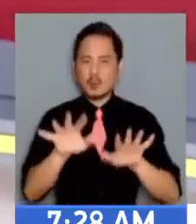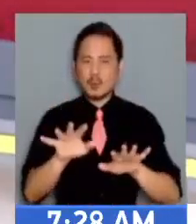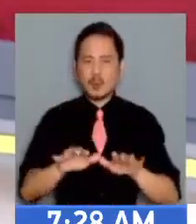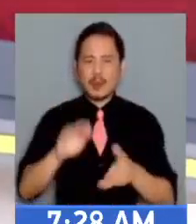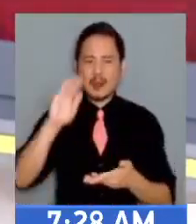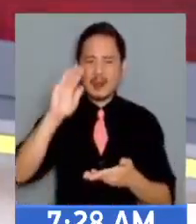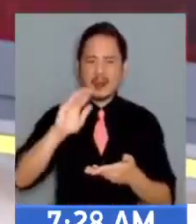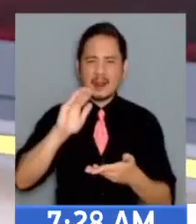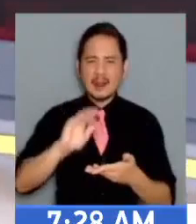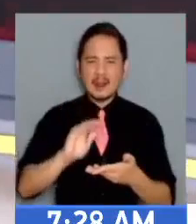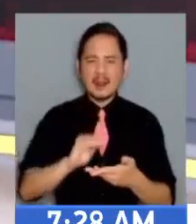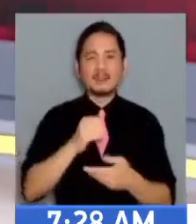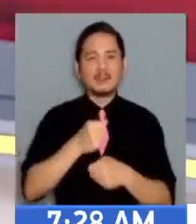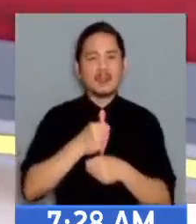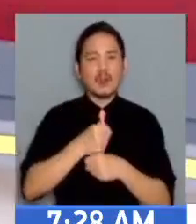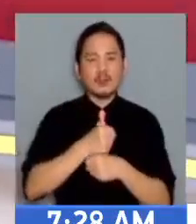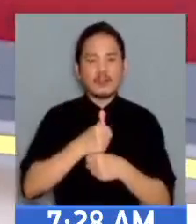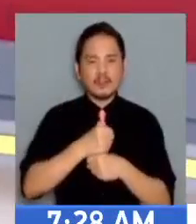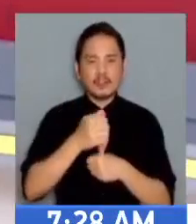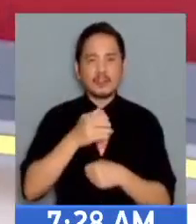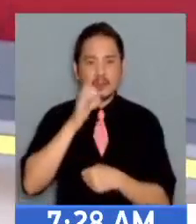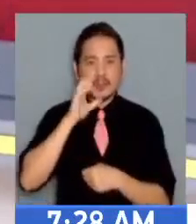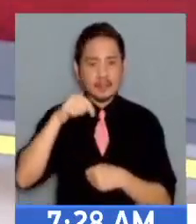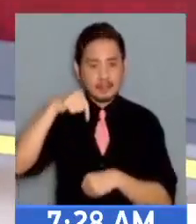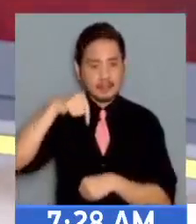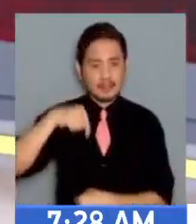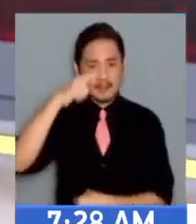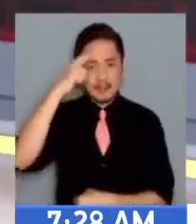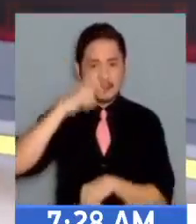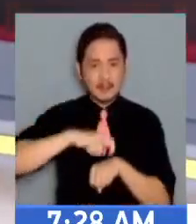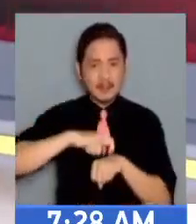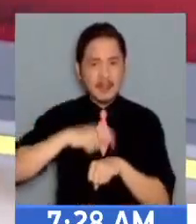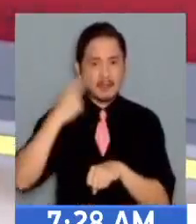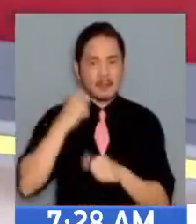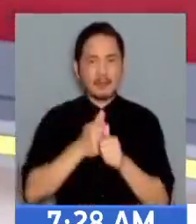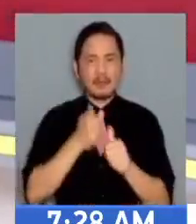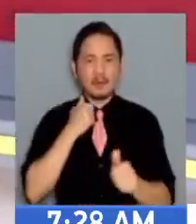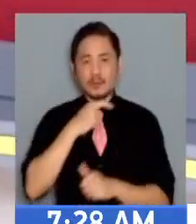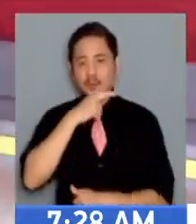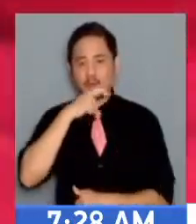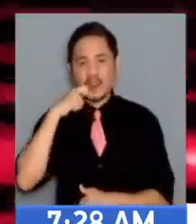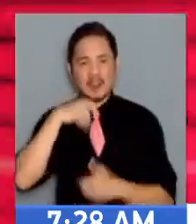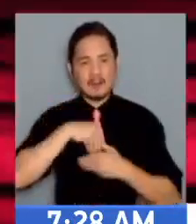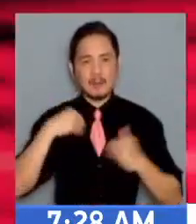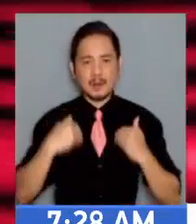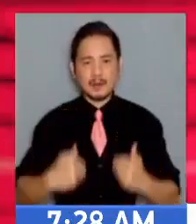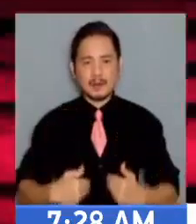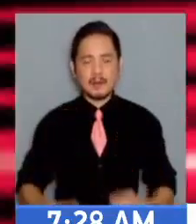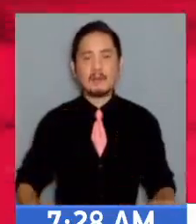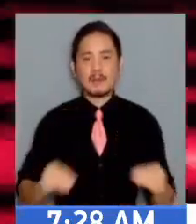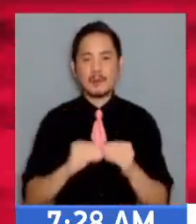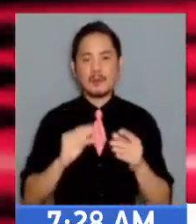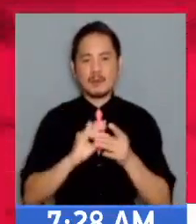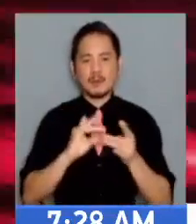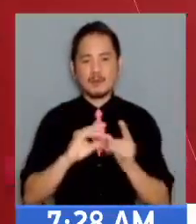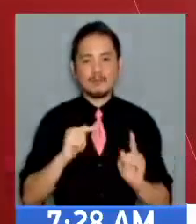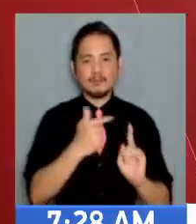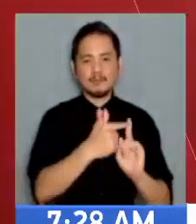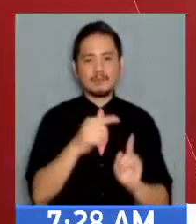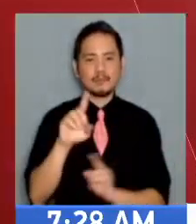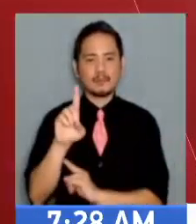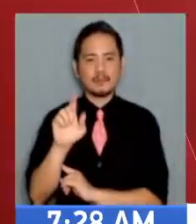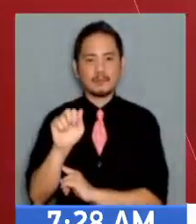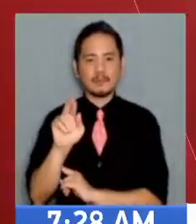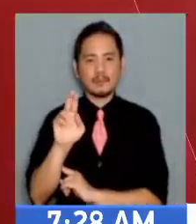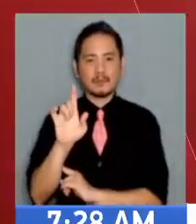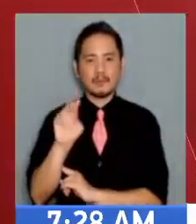ngayong tag-init para iwas dehydration. May unang balita live si Darlene Kai. Darlene, nagkape